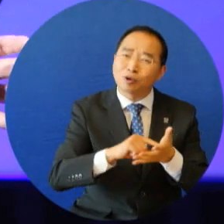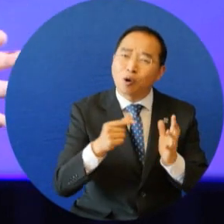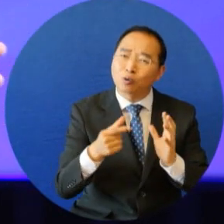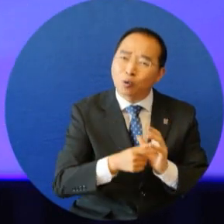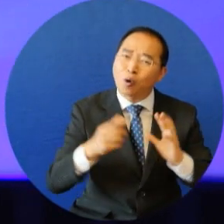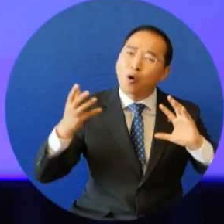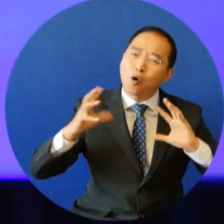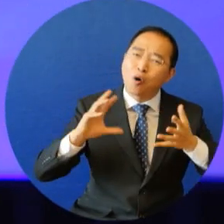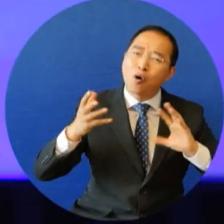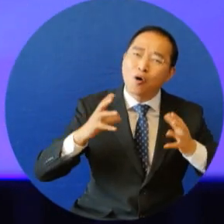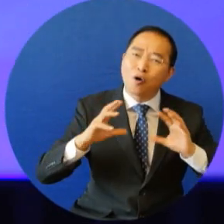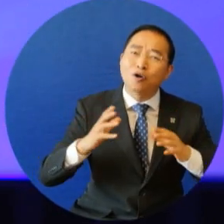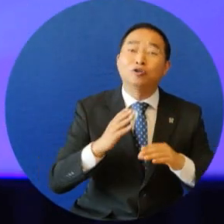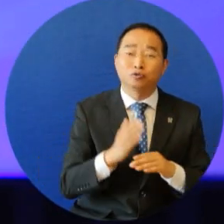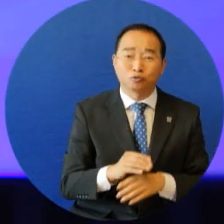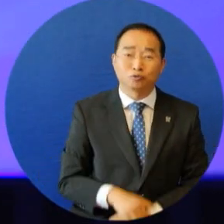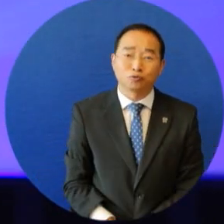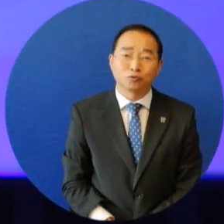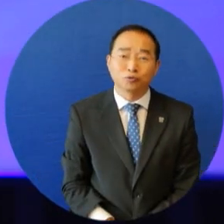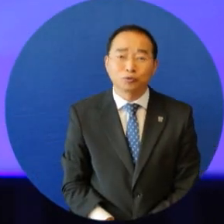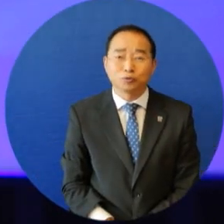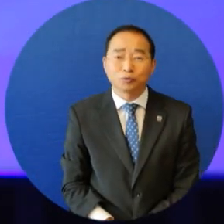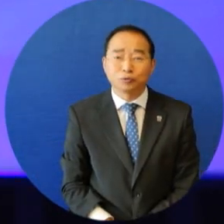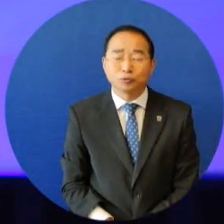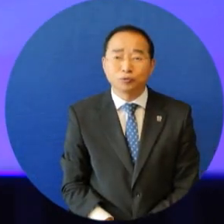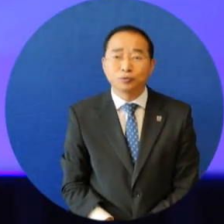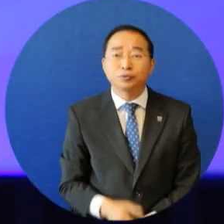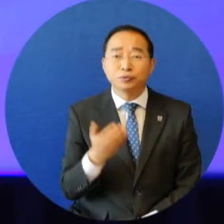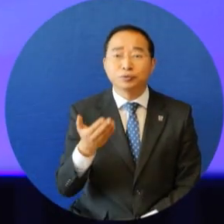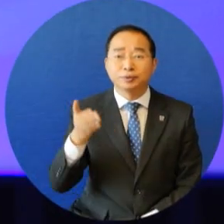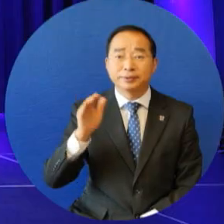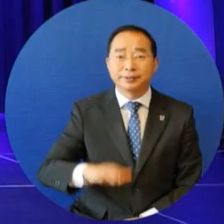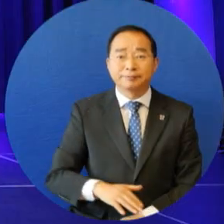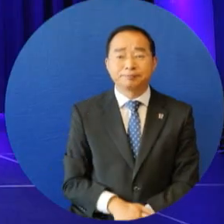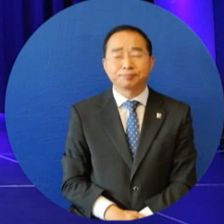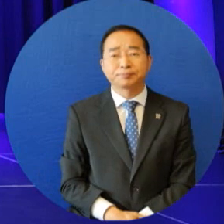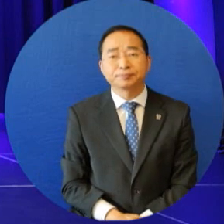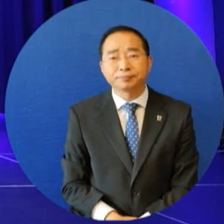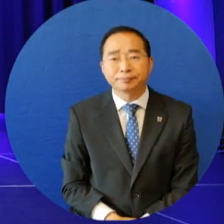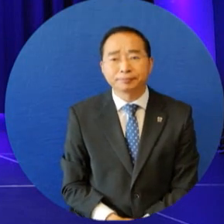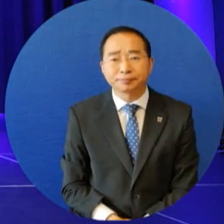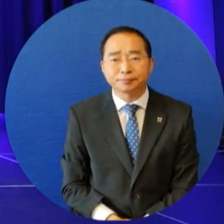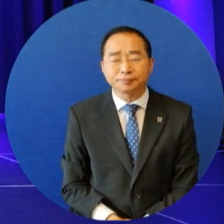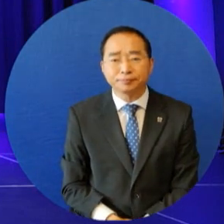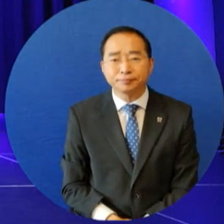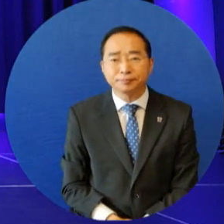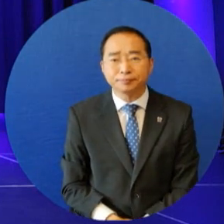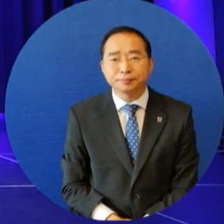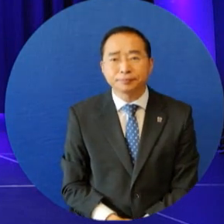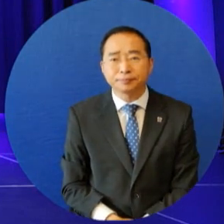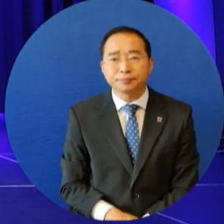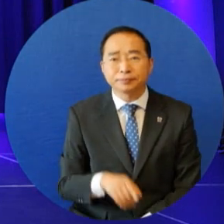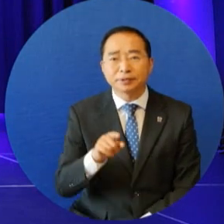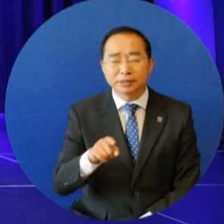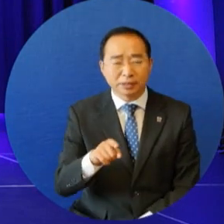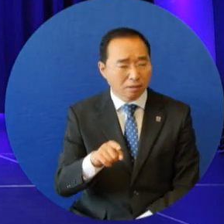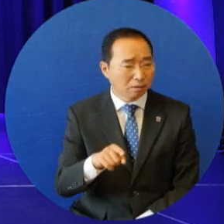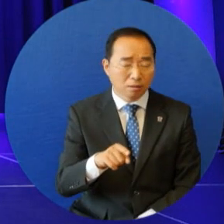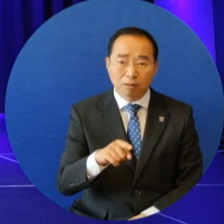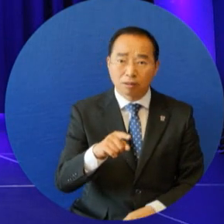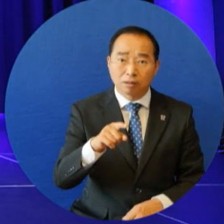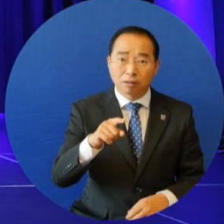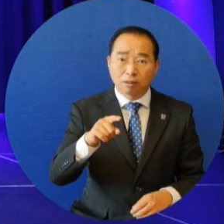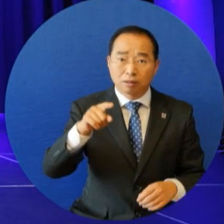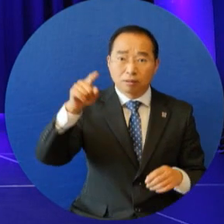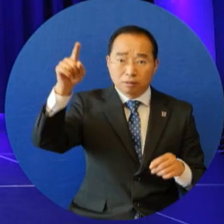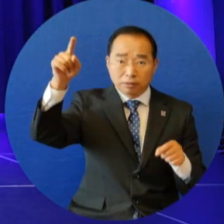암호화폐 시스템을 연동시켜서 쓰자라는 이런 연구들을 하고 있습니다. 그런데 이게